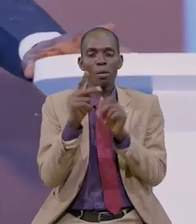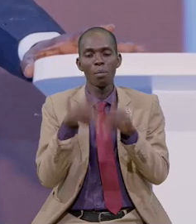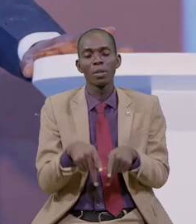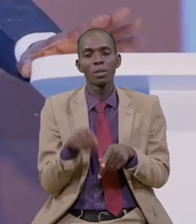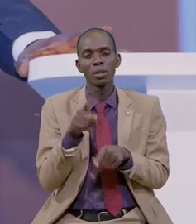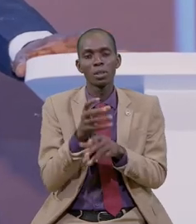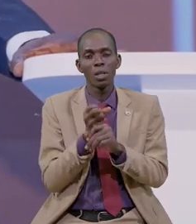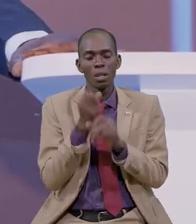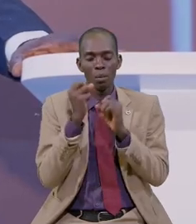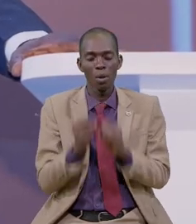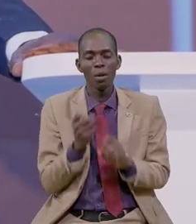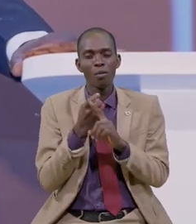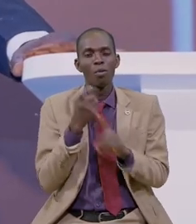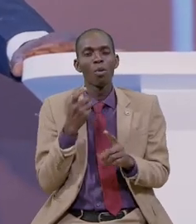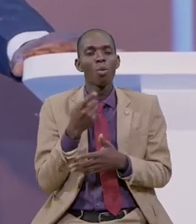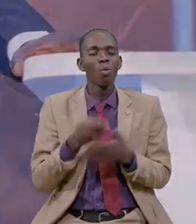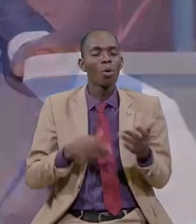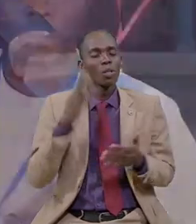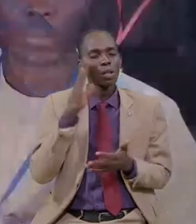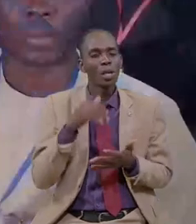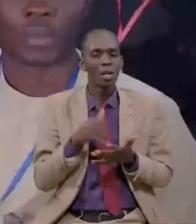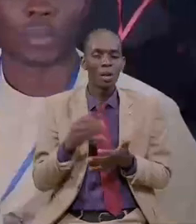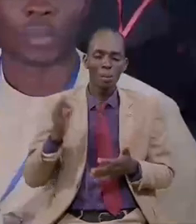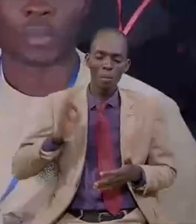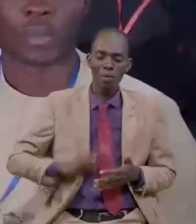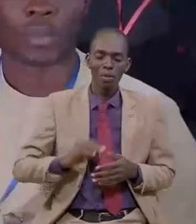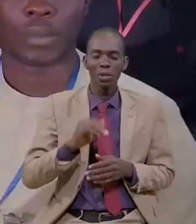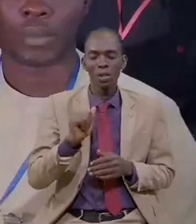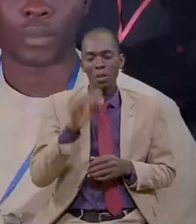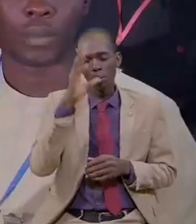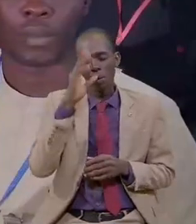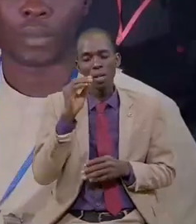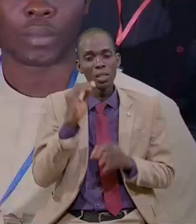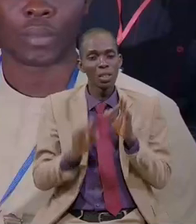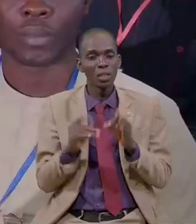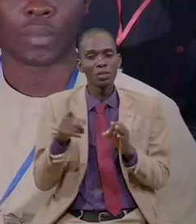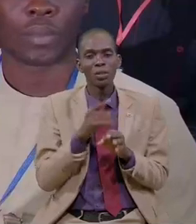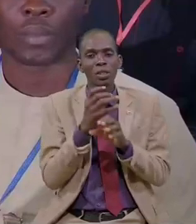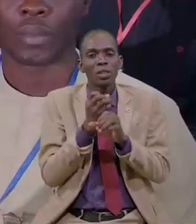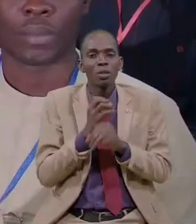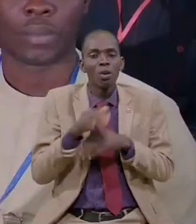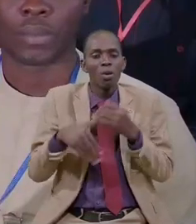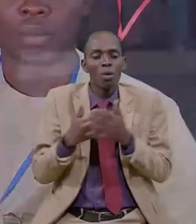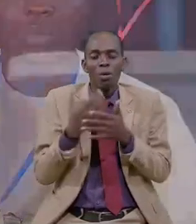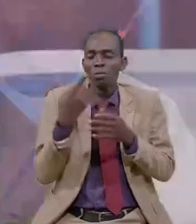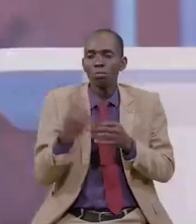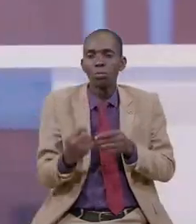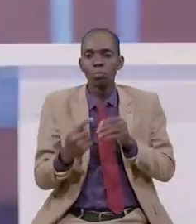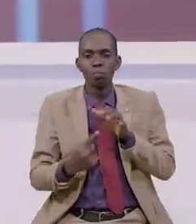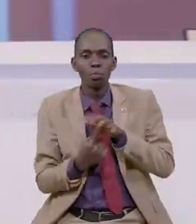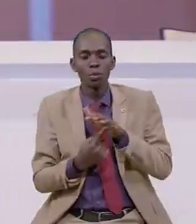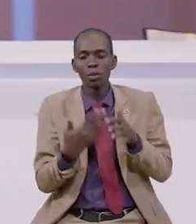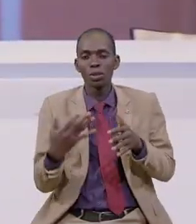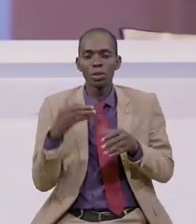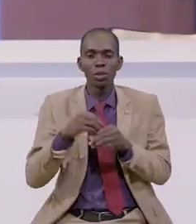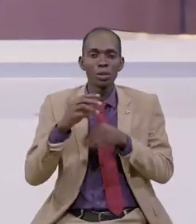puissance. Que servira-t-il à un homme de gagner toute la popularité du monde et